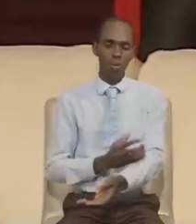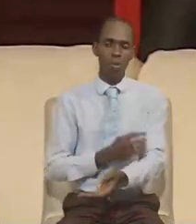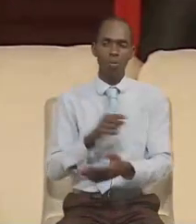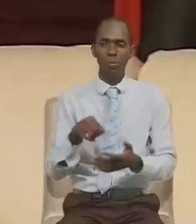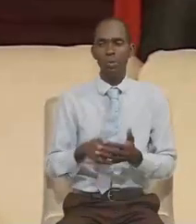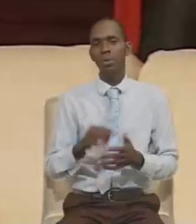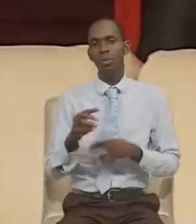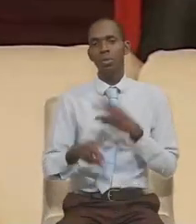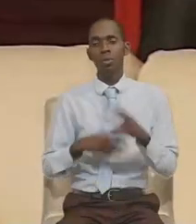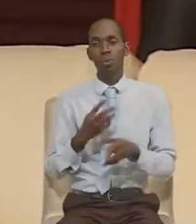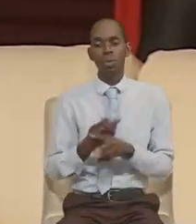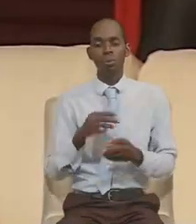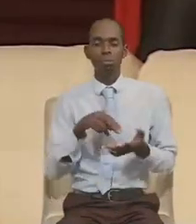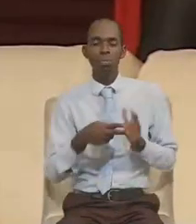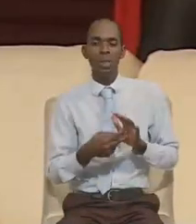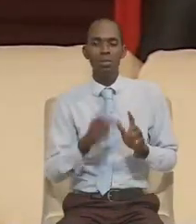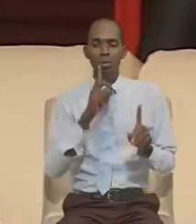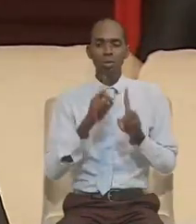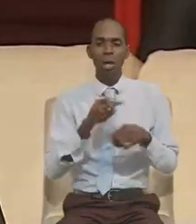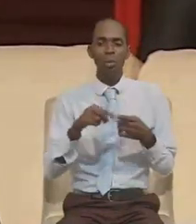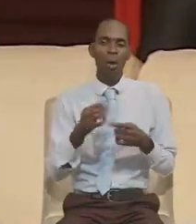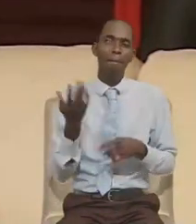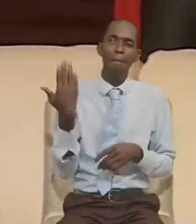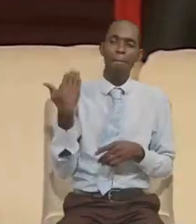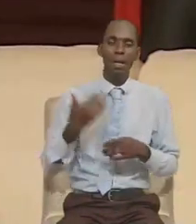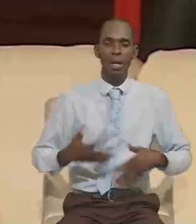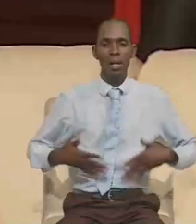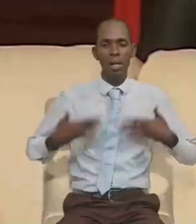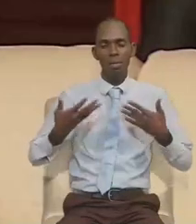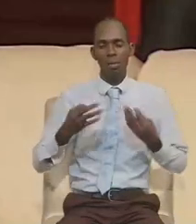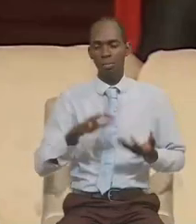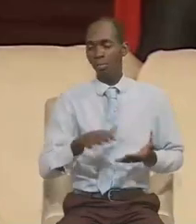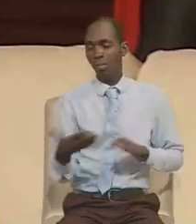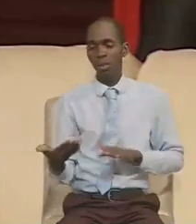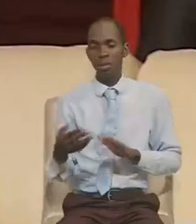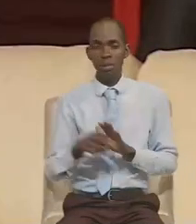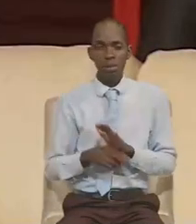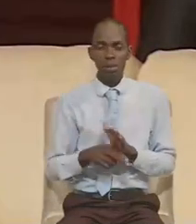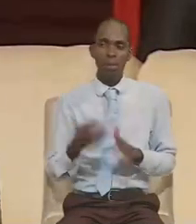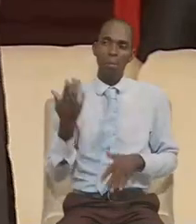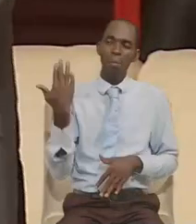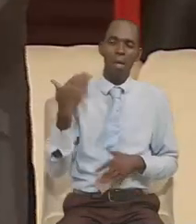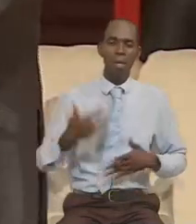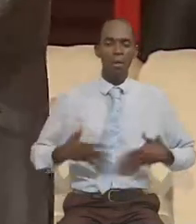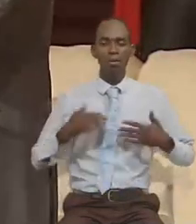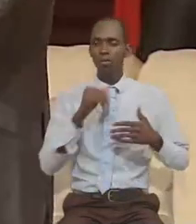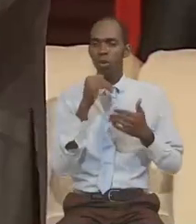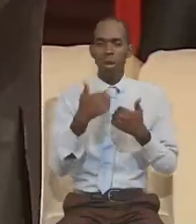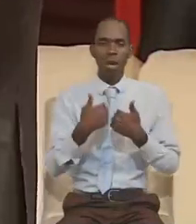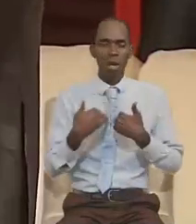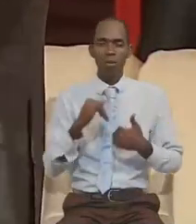vie passée de mort, notre vie passée n'ayant pas la vie éternelle en nous. Et il